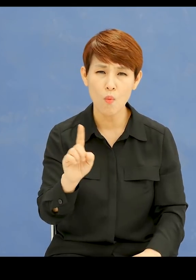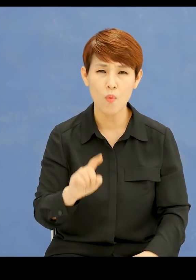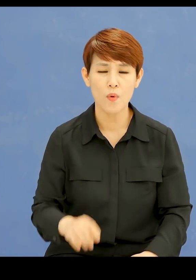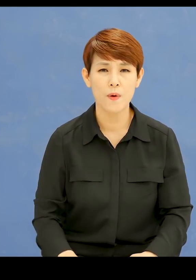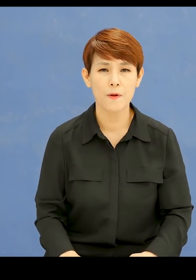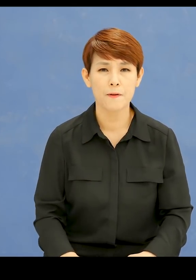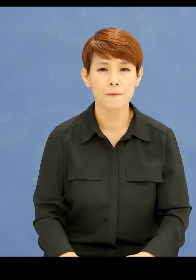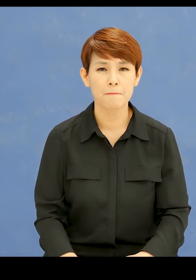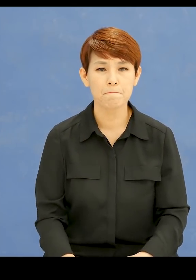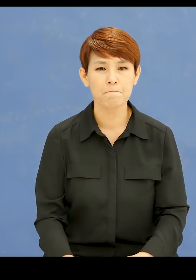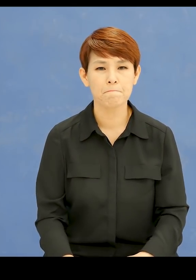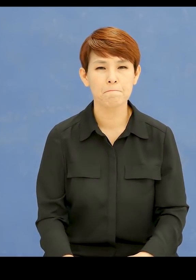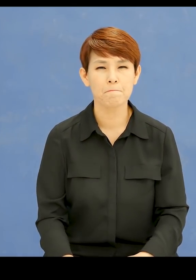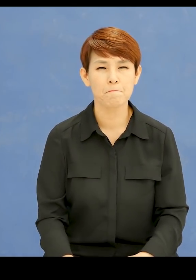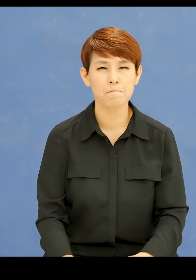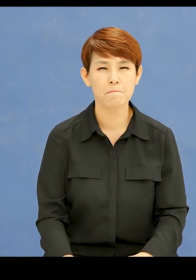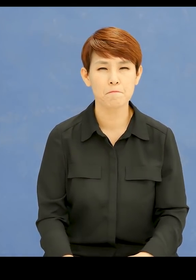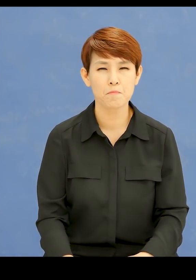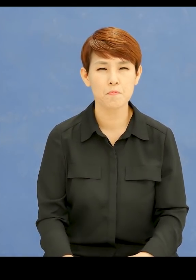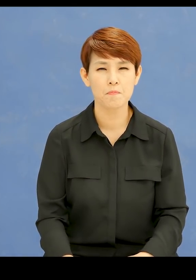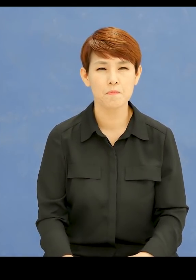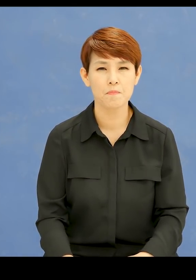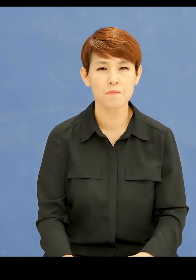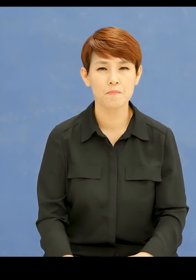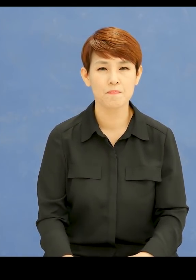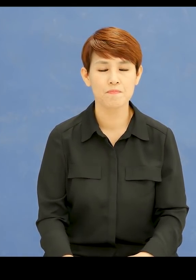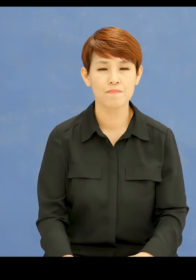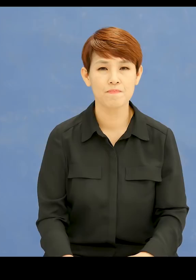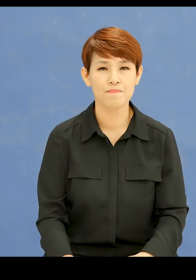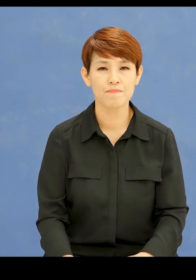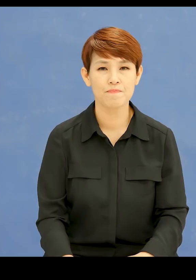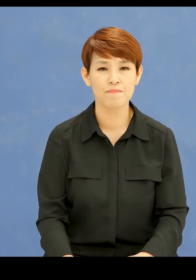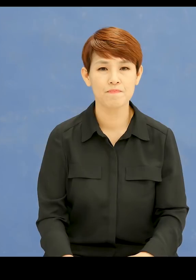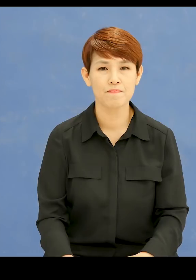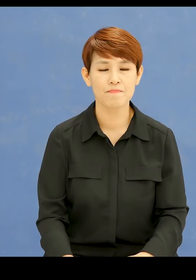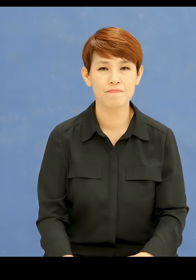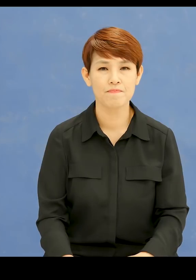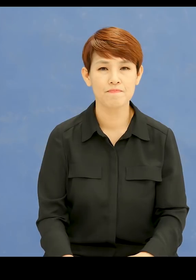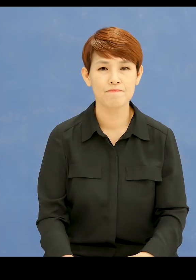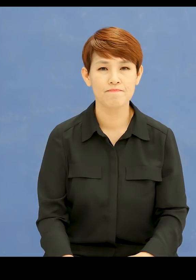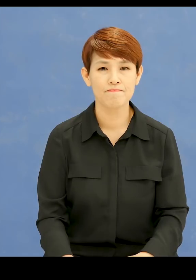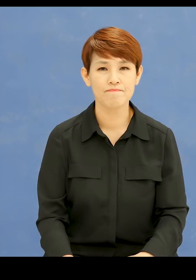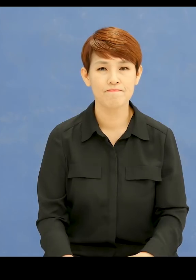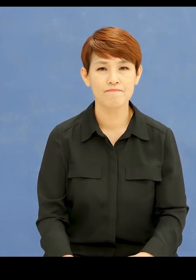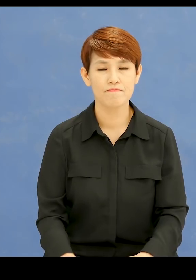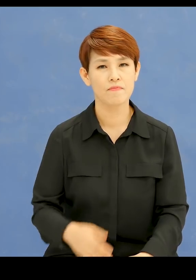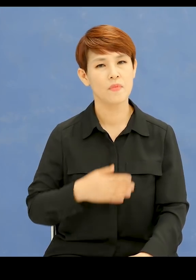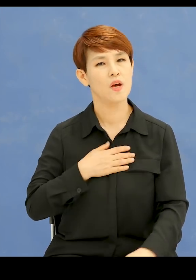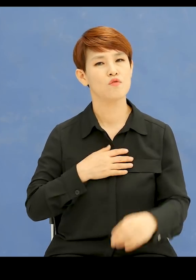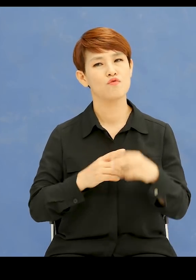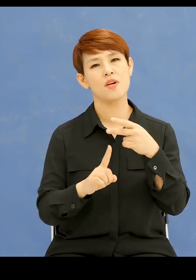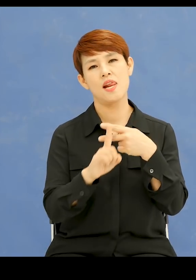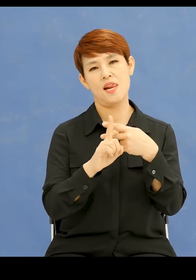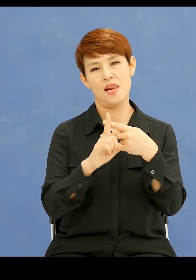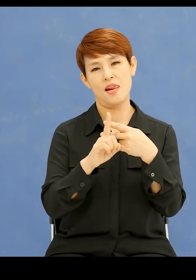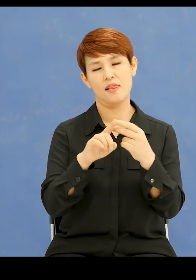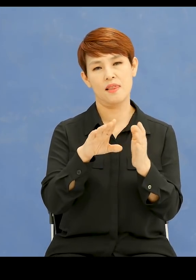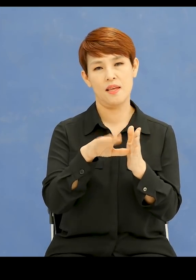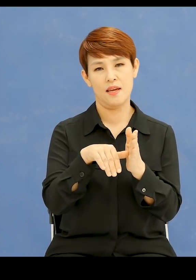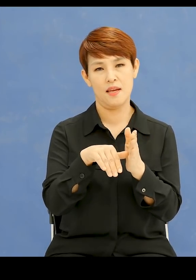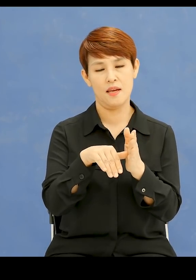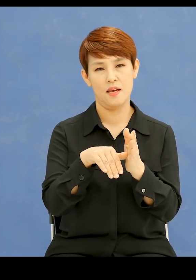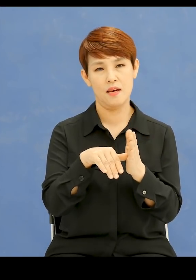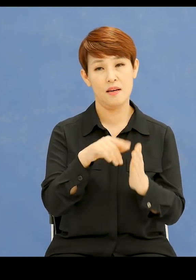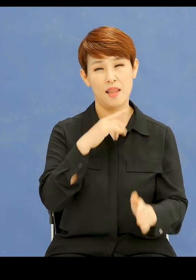어떤 일이 있으셨나요? 네, 그때 당시 제가 이제 중학교 1학년 때입니다.